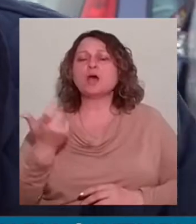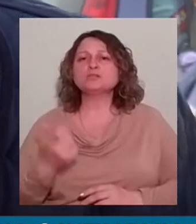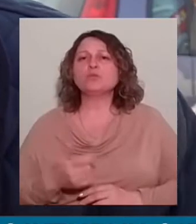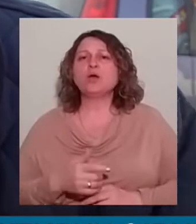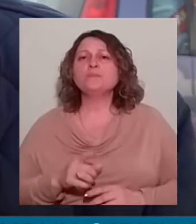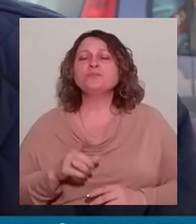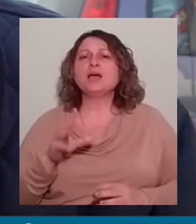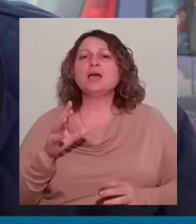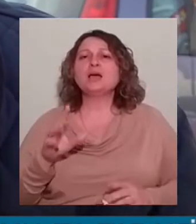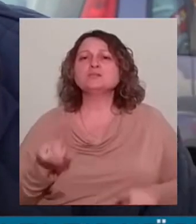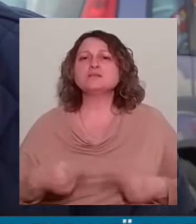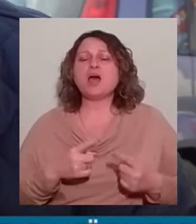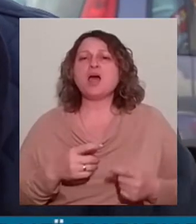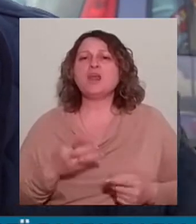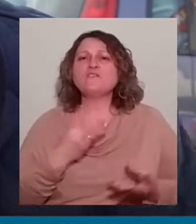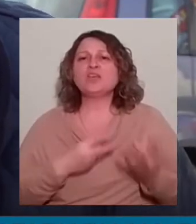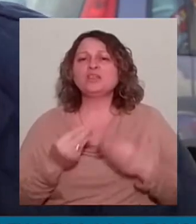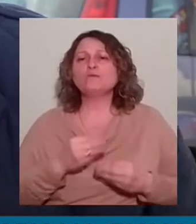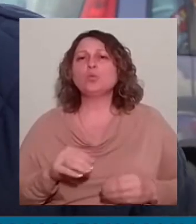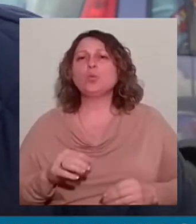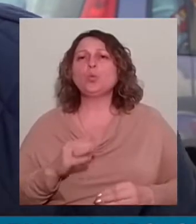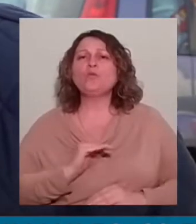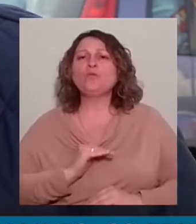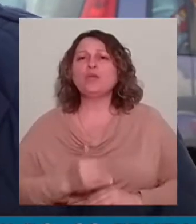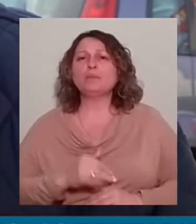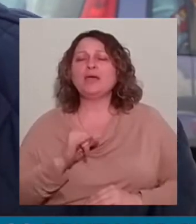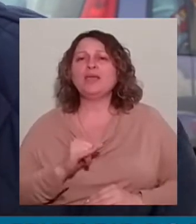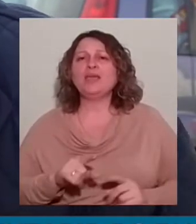фіктивну фірму і під неї виділили на лимані